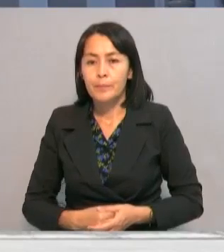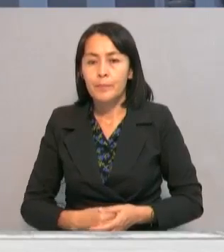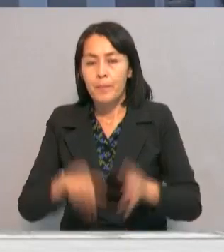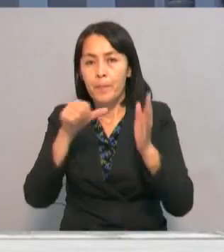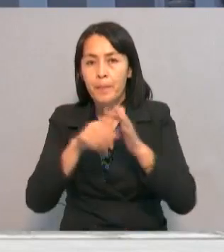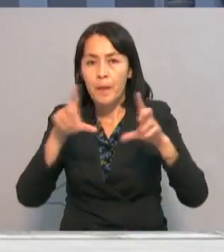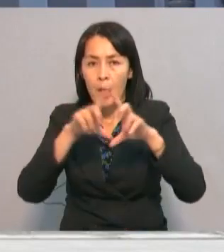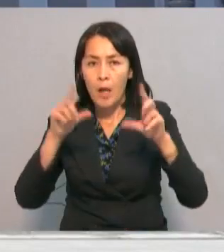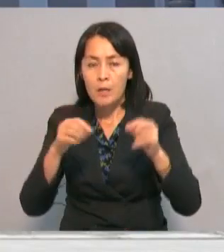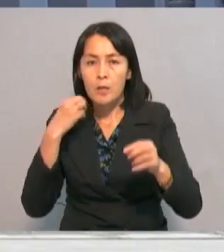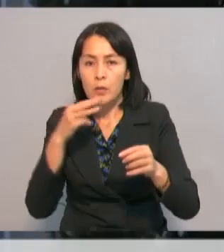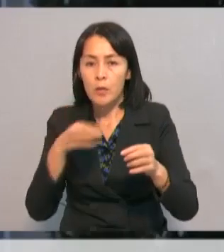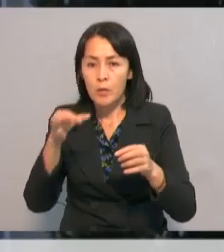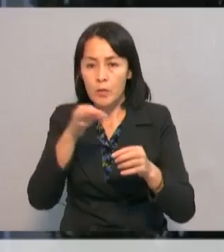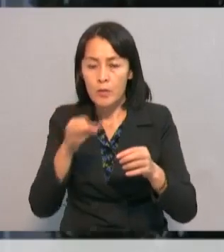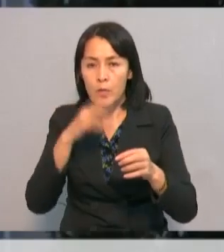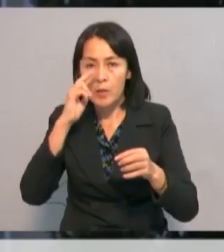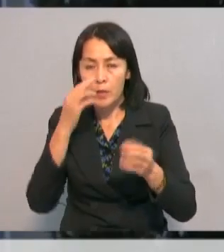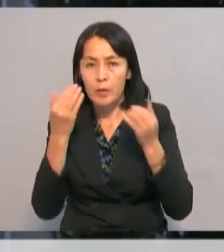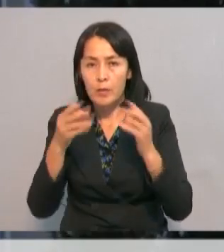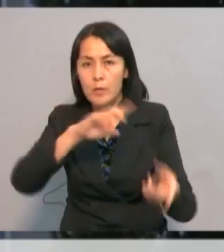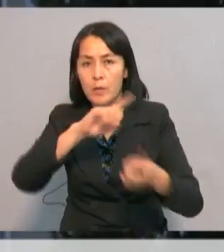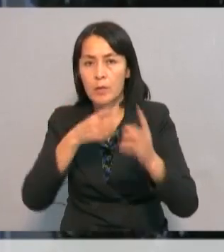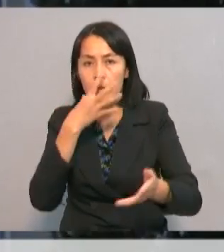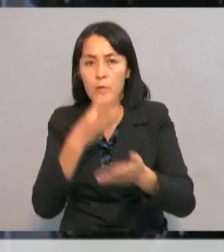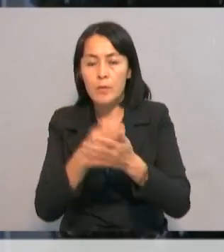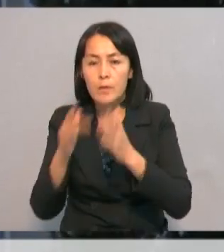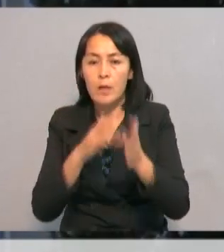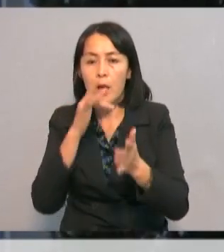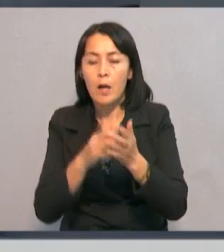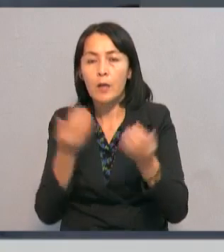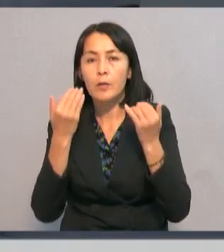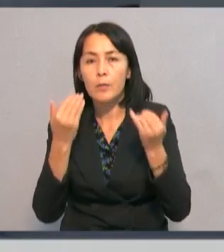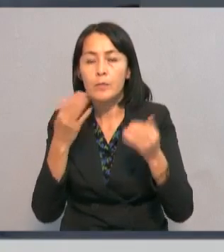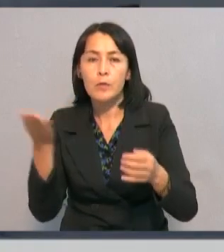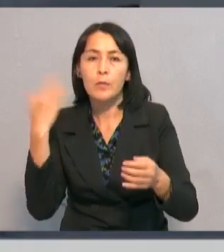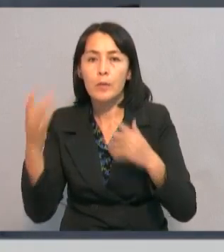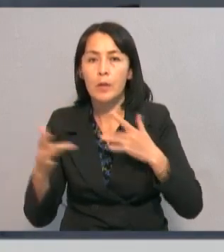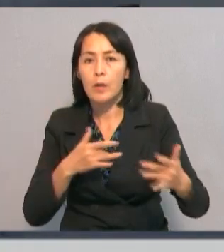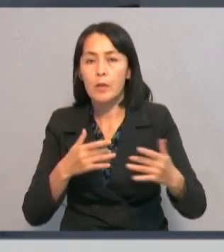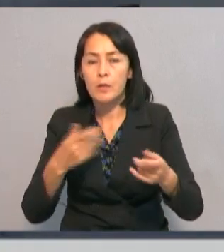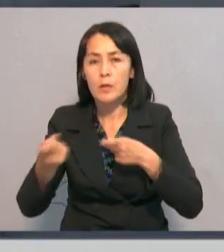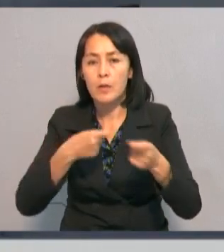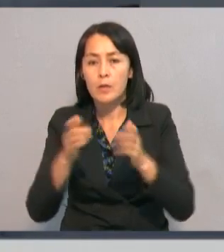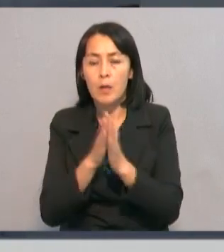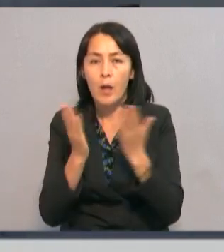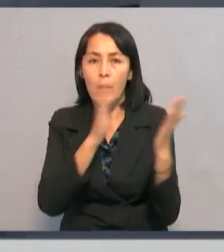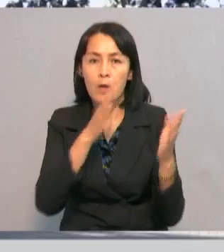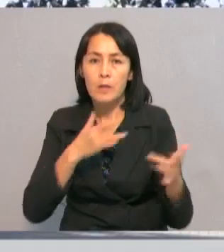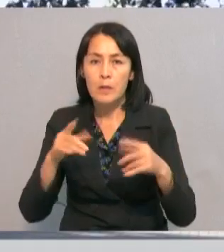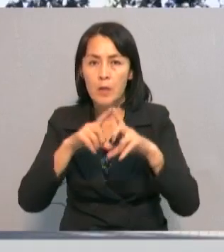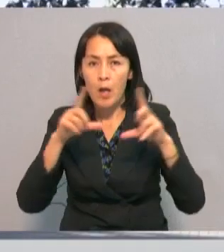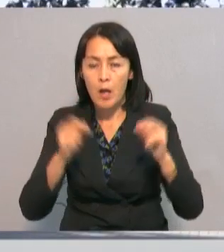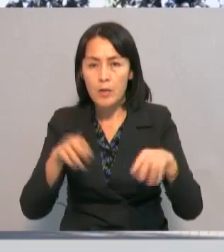6 зданий, принадлежащих Туркестанской области в Шымкенте, перешли в собственность мегаполиса, в том числе бывший областной акимат, библиотека,